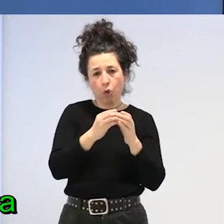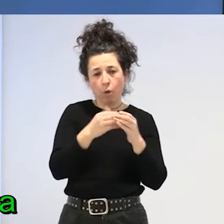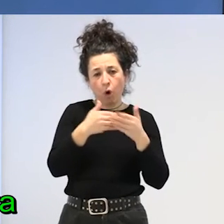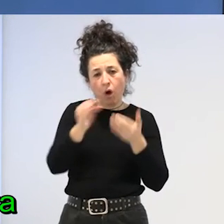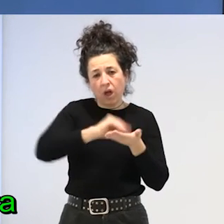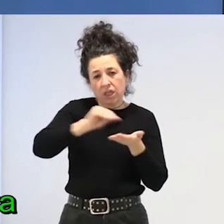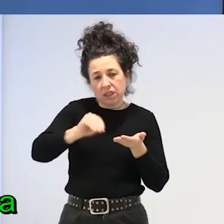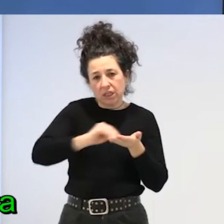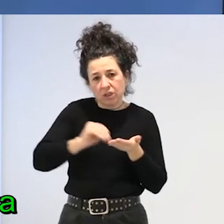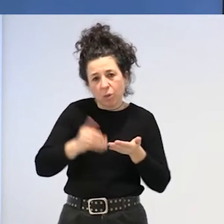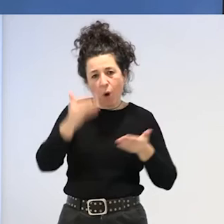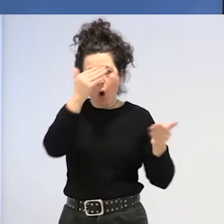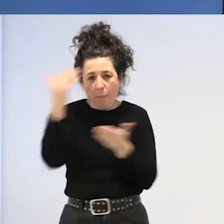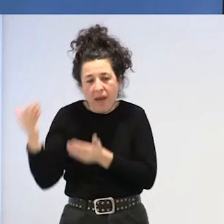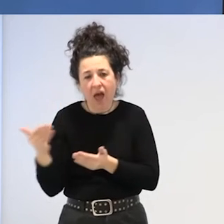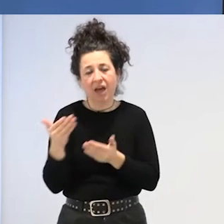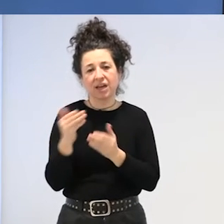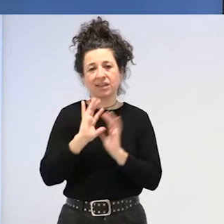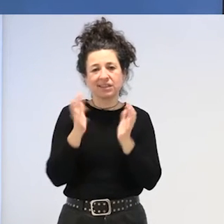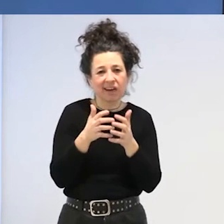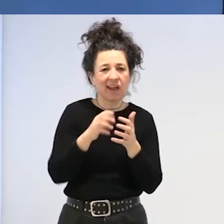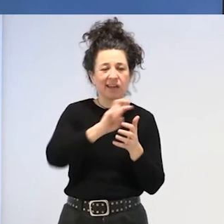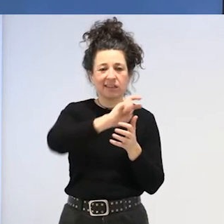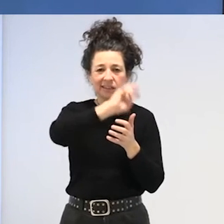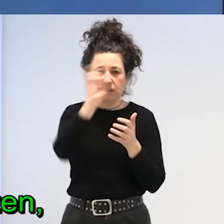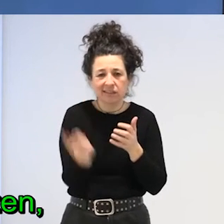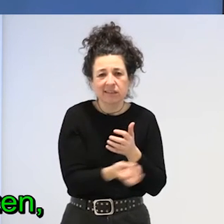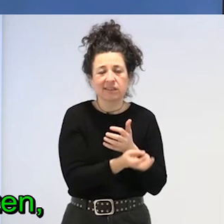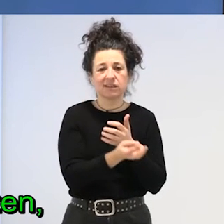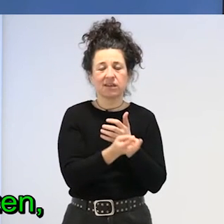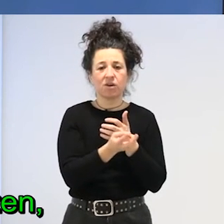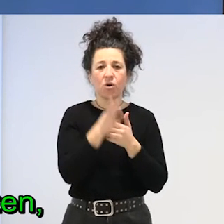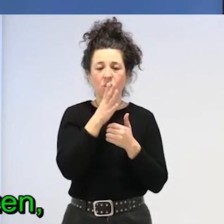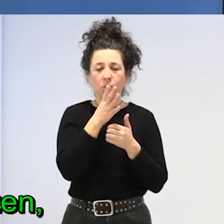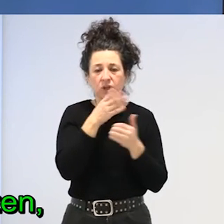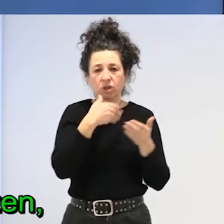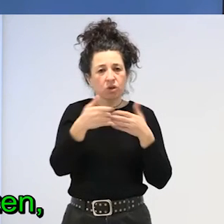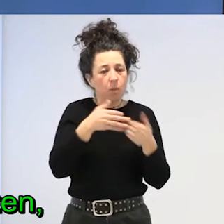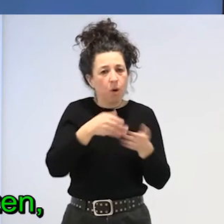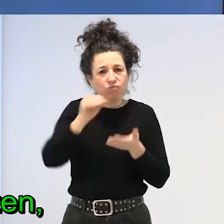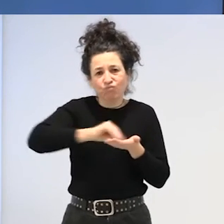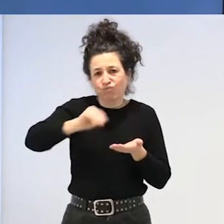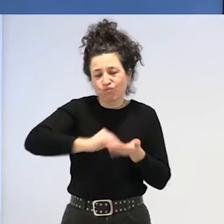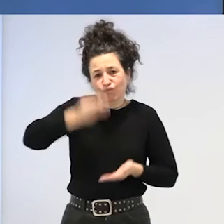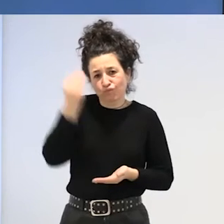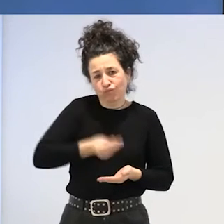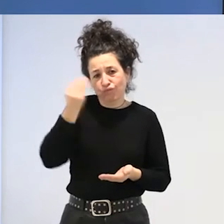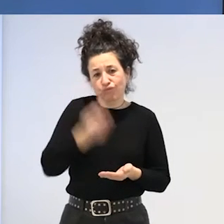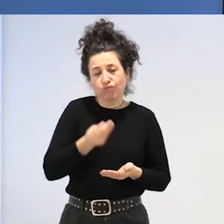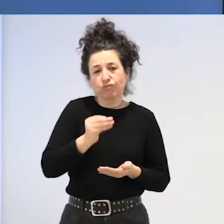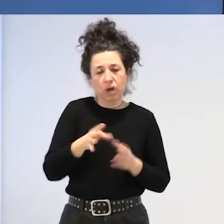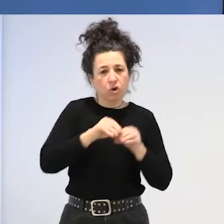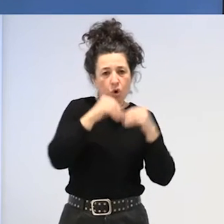txikiak, egiten ari dira interneten eta bueno, oso idazle prolifikoa izan zen, bai